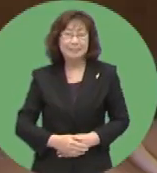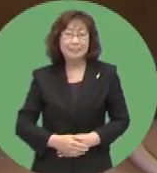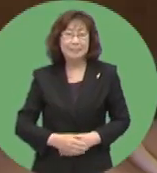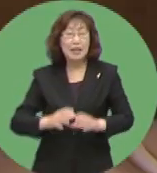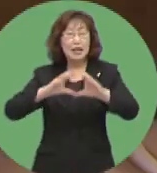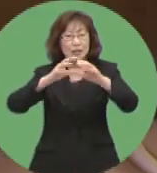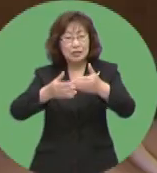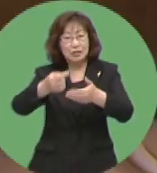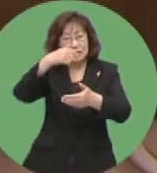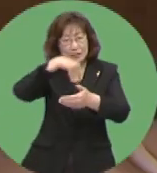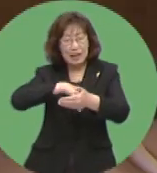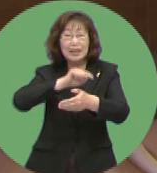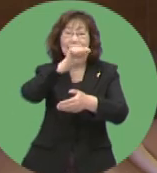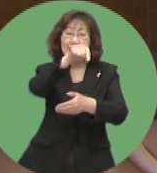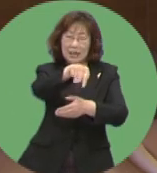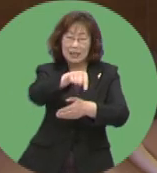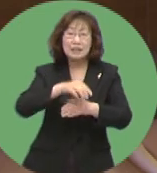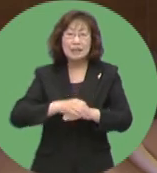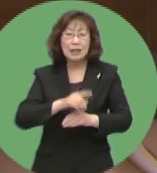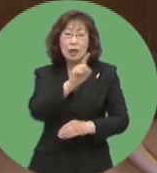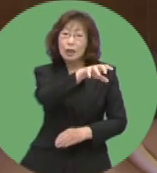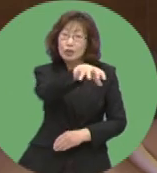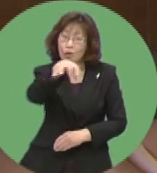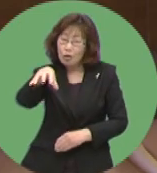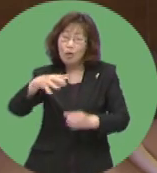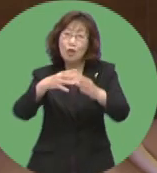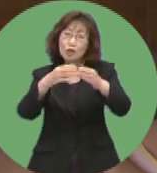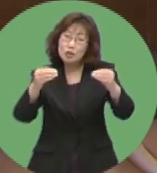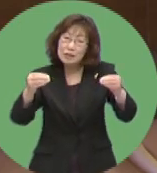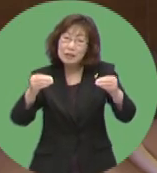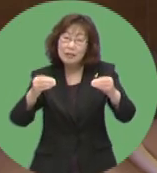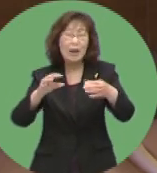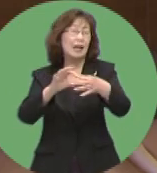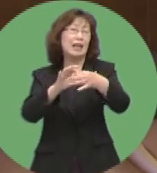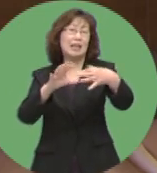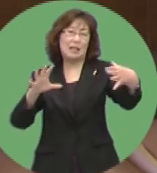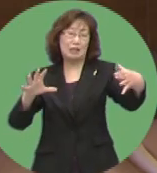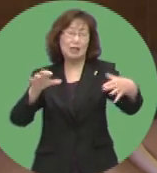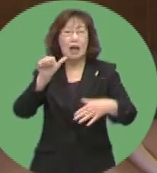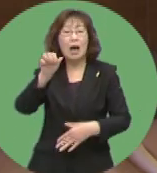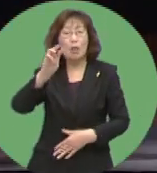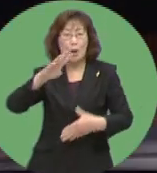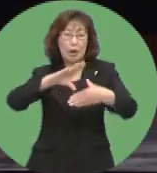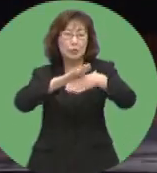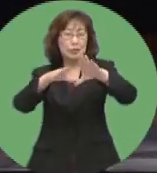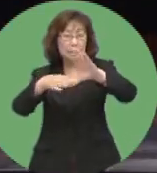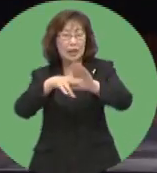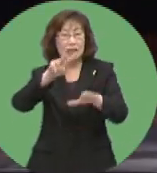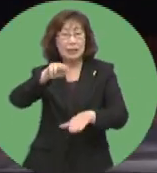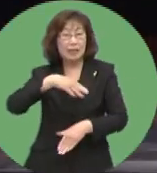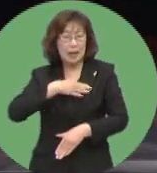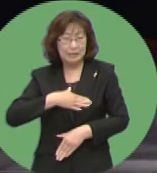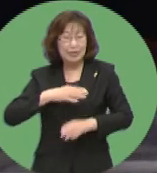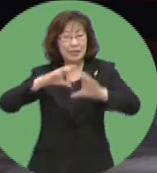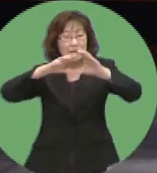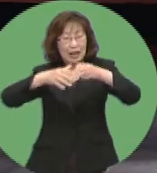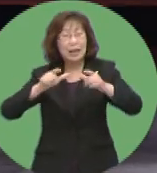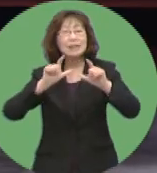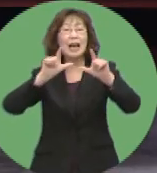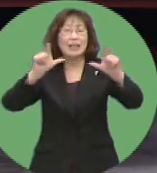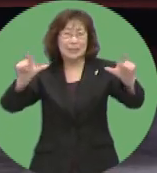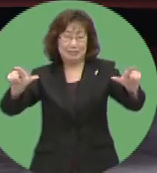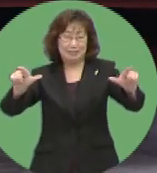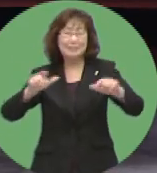国内外またどこの国ご出身関係なく青文化にご理解をいただいて世界に発信をしていただく